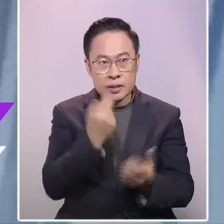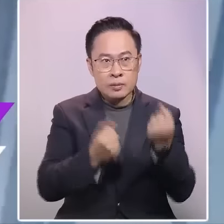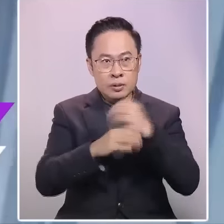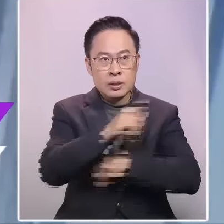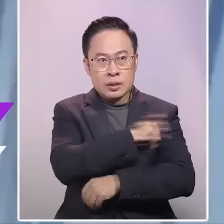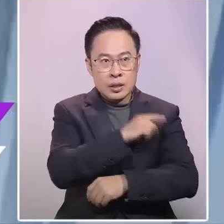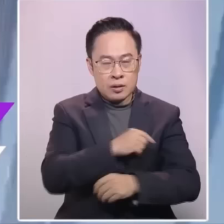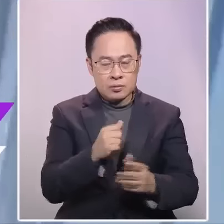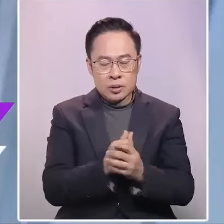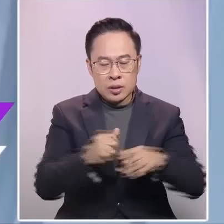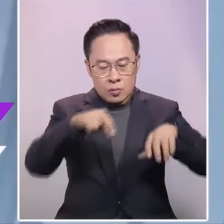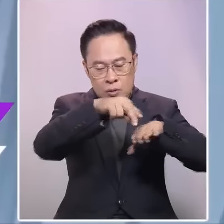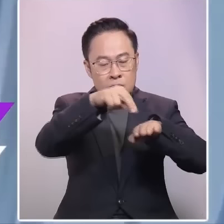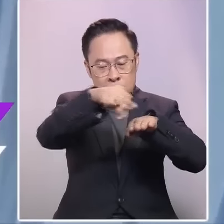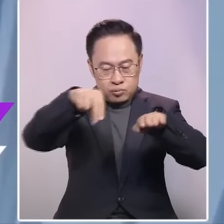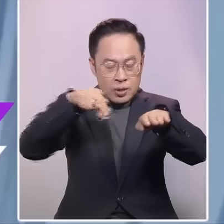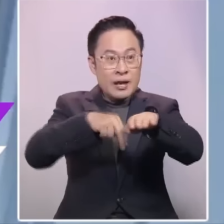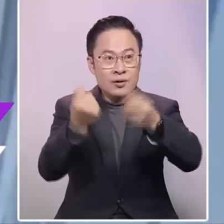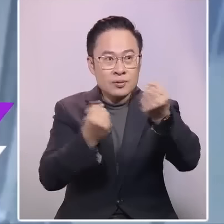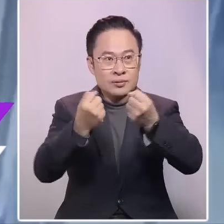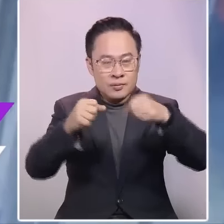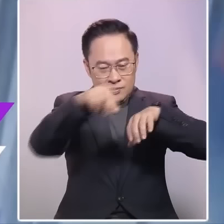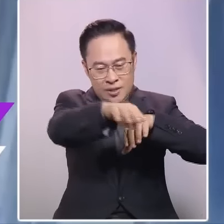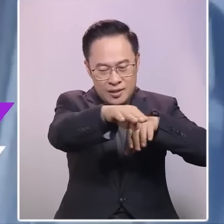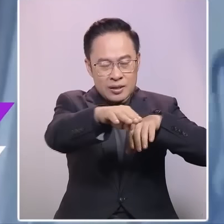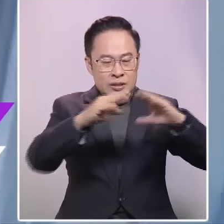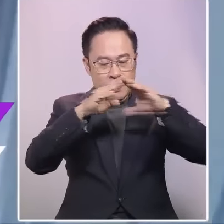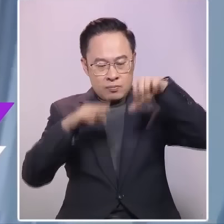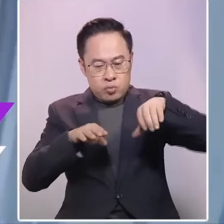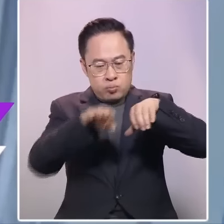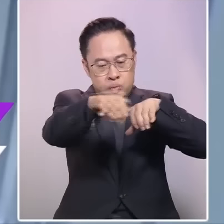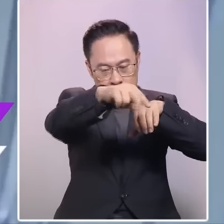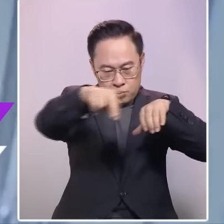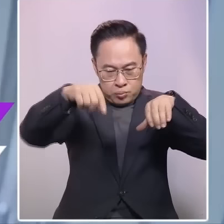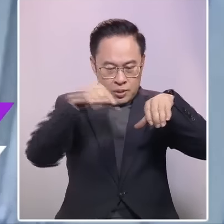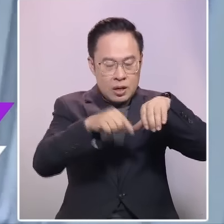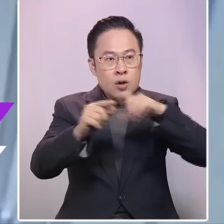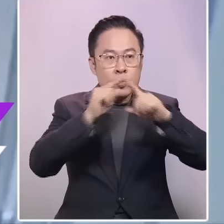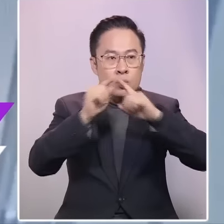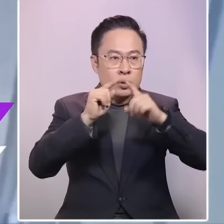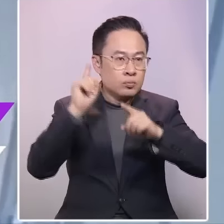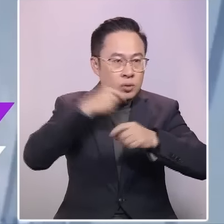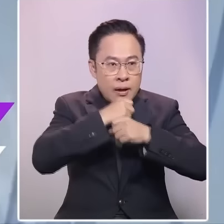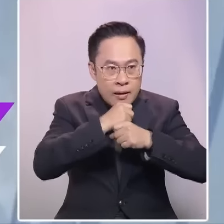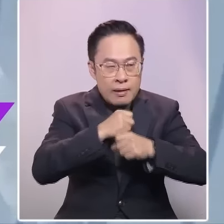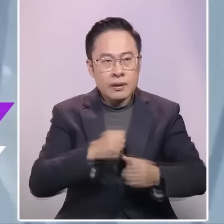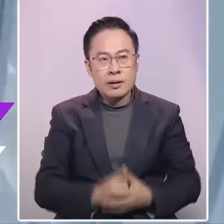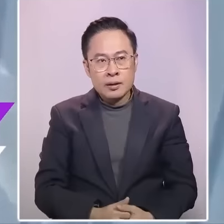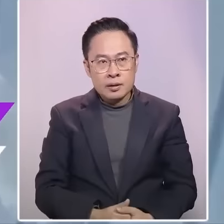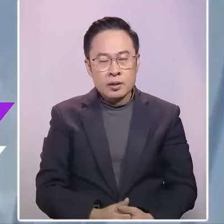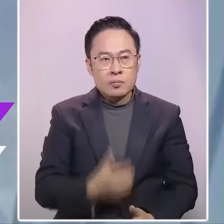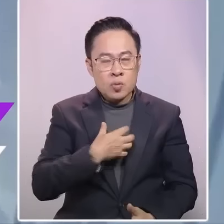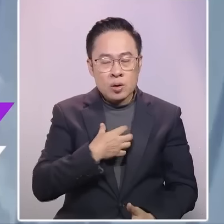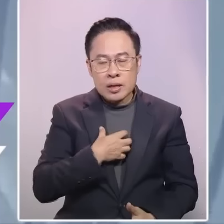จอดไว้เขยิบไปนิดนึงแล้วก็เดินมาพูดคุยครับก็สมแมสปิดบังใบหน้ามาด้วยแล้วก็มาพูดคุยกับยายนะคะบอกว่า